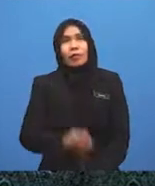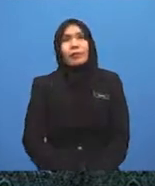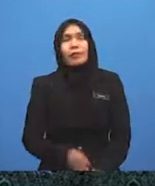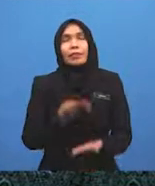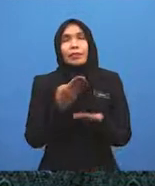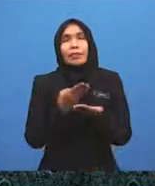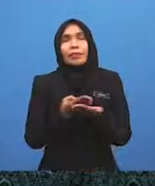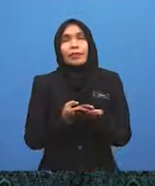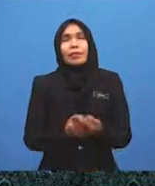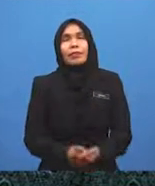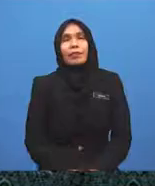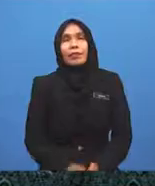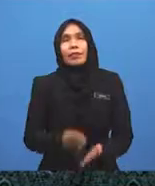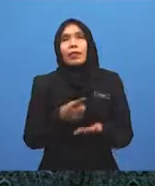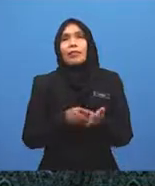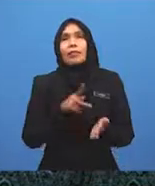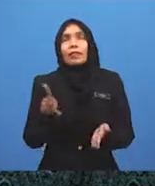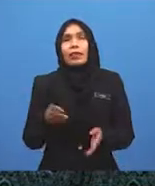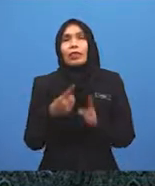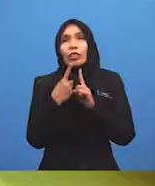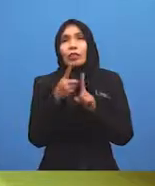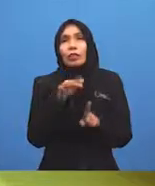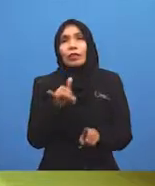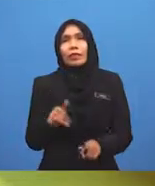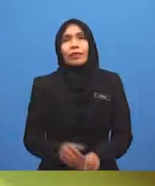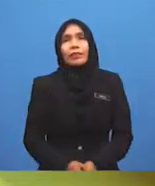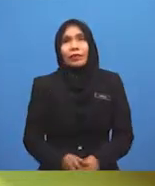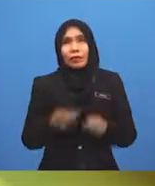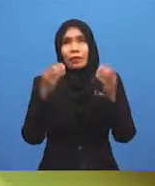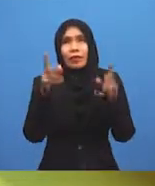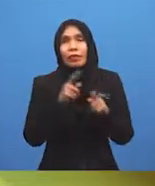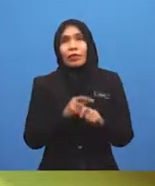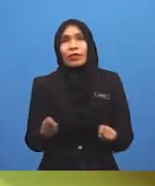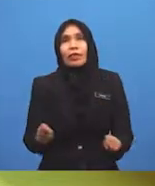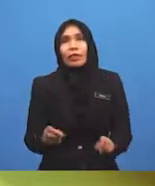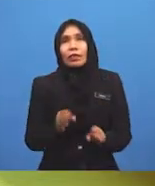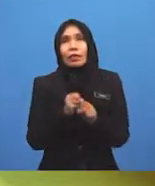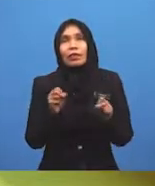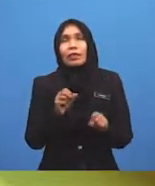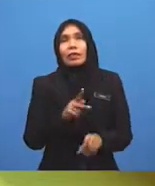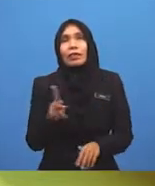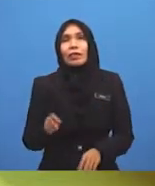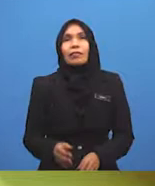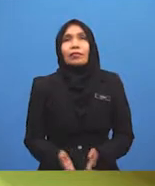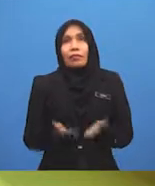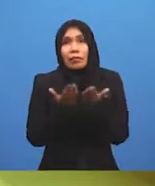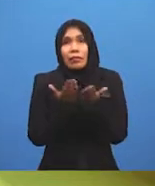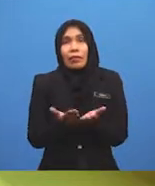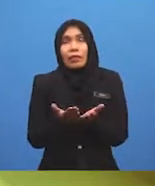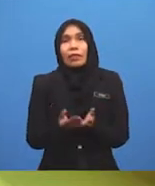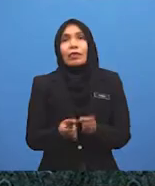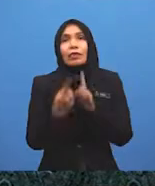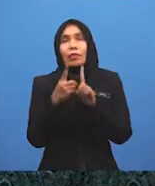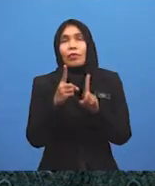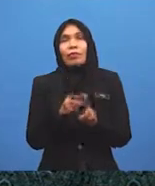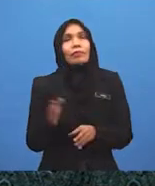Baik, apakah jawapannya? Cikgu telah sediakan cadangan jawapan. Jom kita lihat cadangan